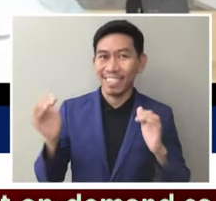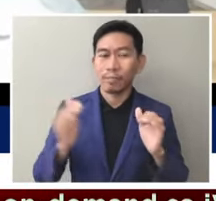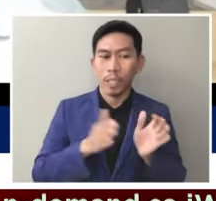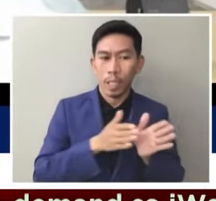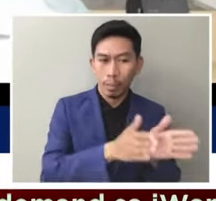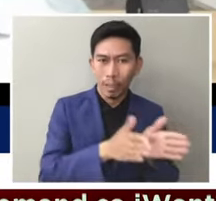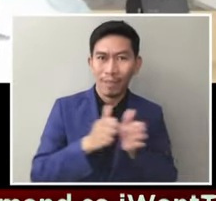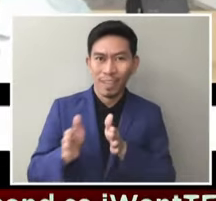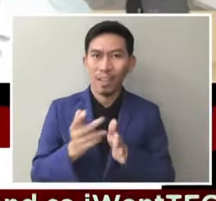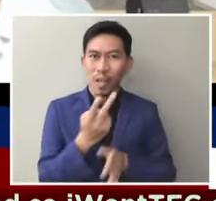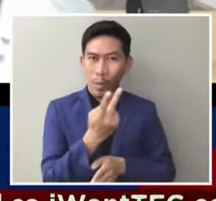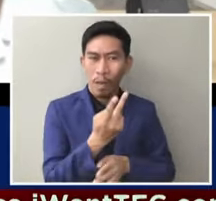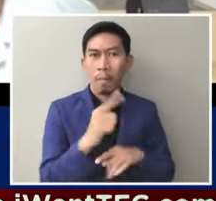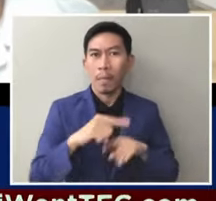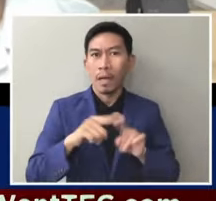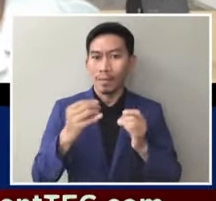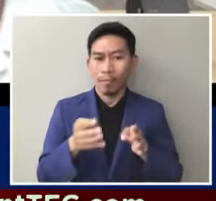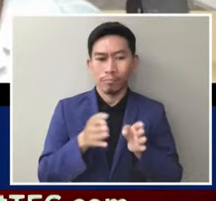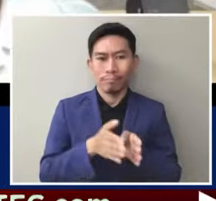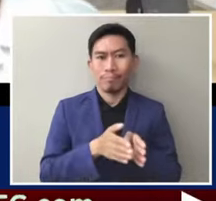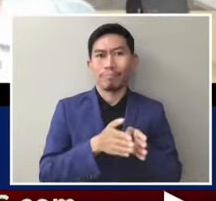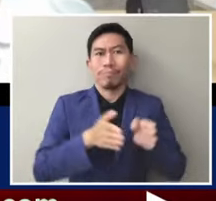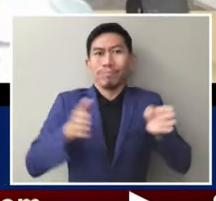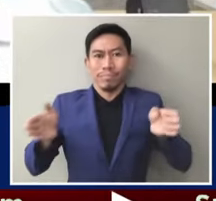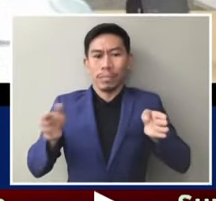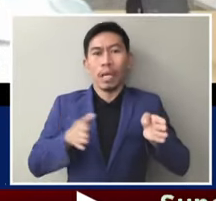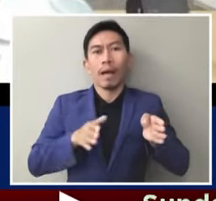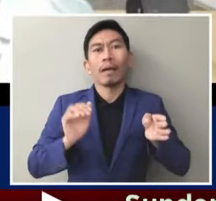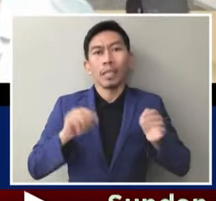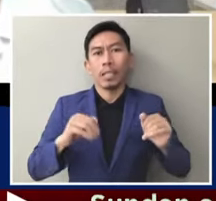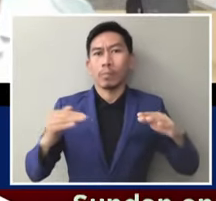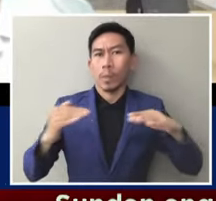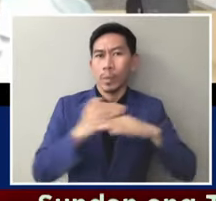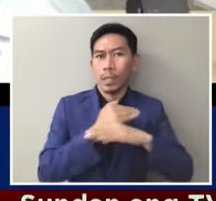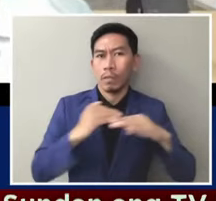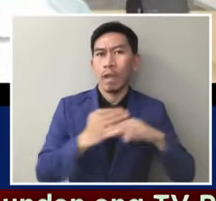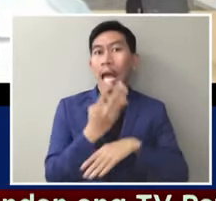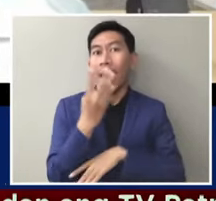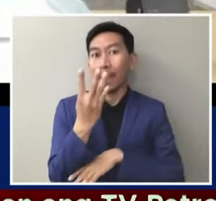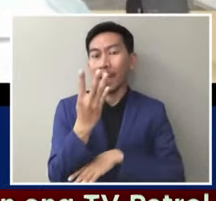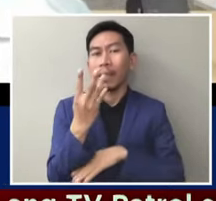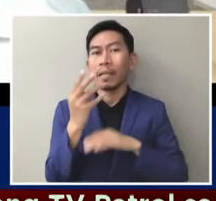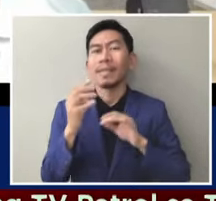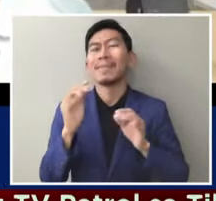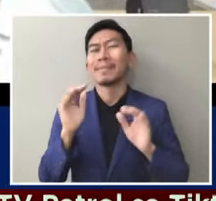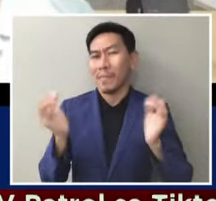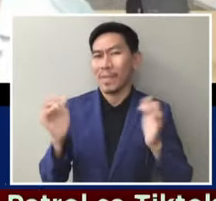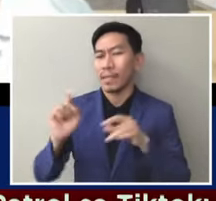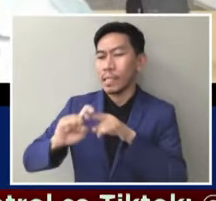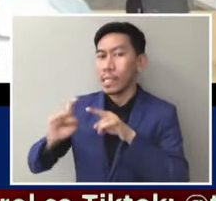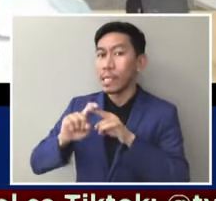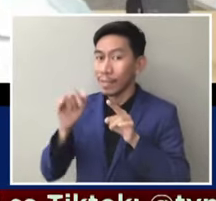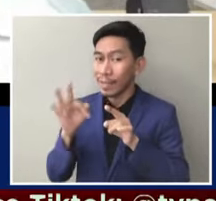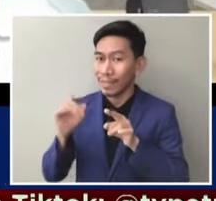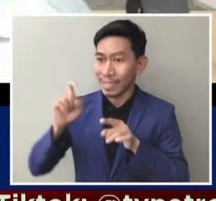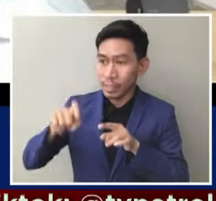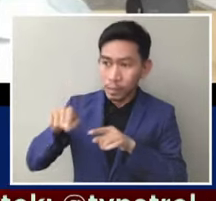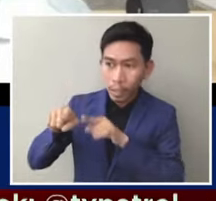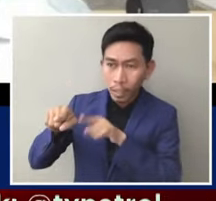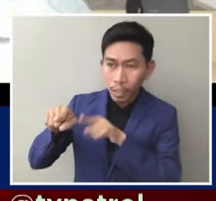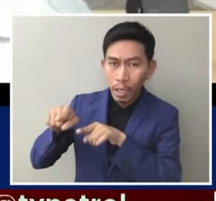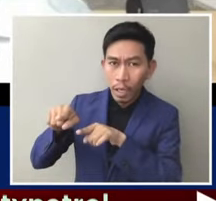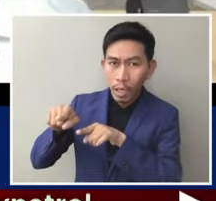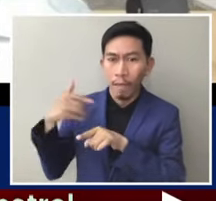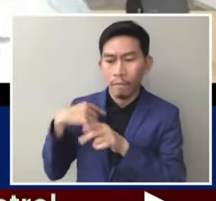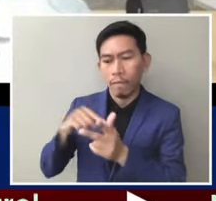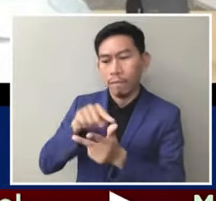lane highway na siya. Ang ibig sabihin nito, kung may maraming supply na kailangan dumaloy sa pagitan ng tatlong